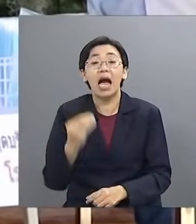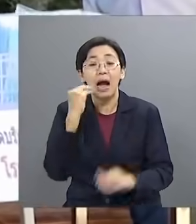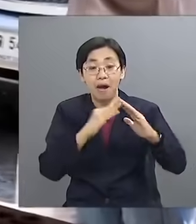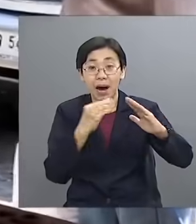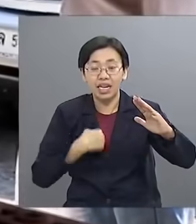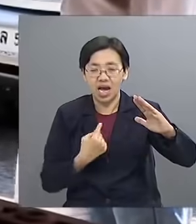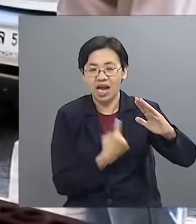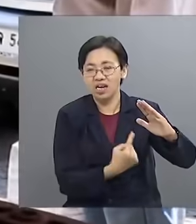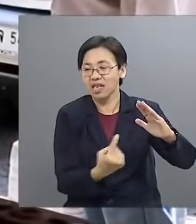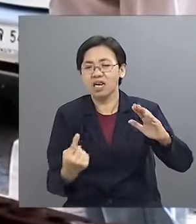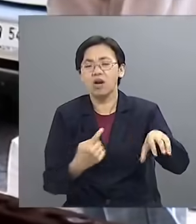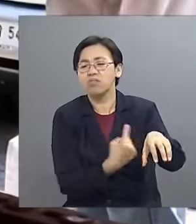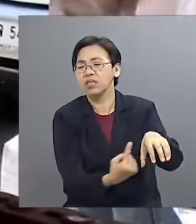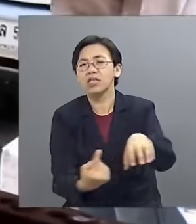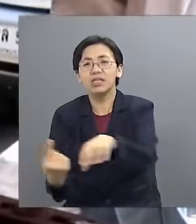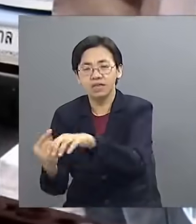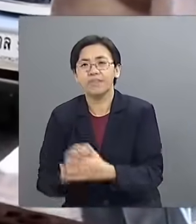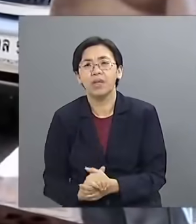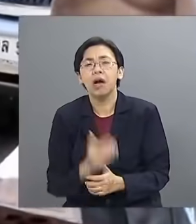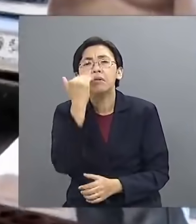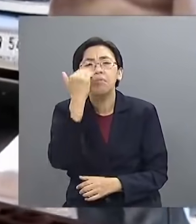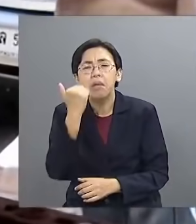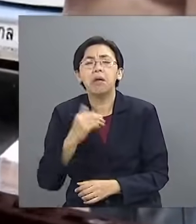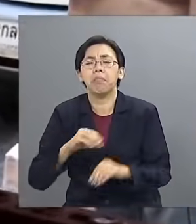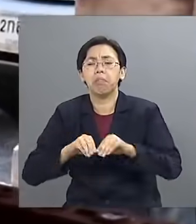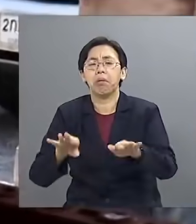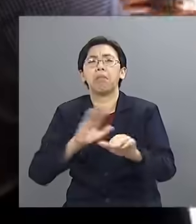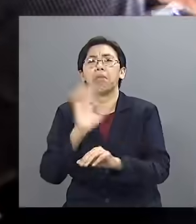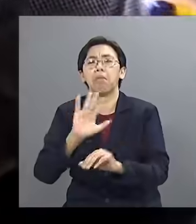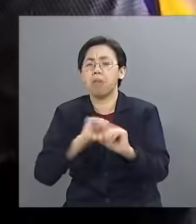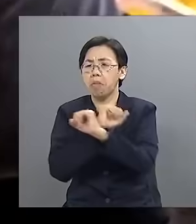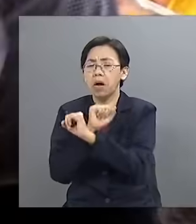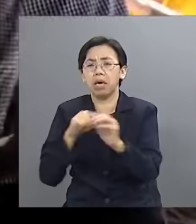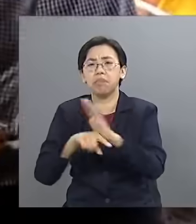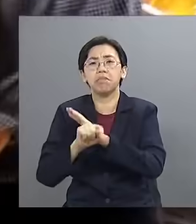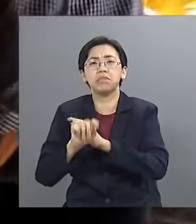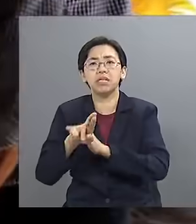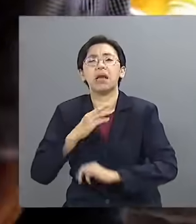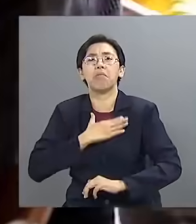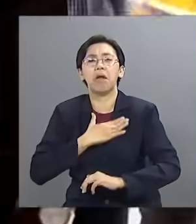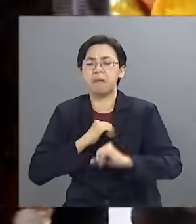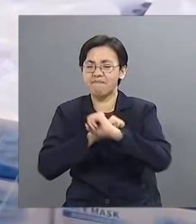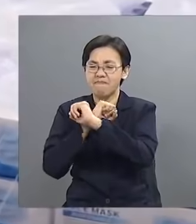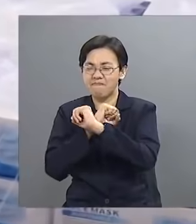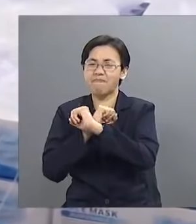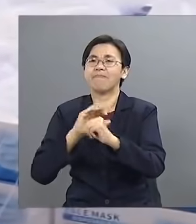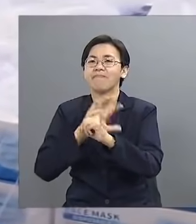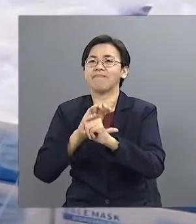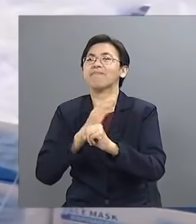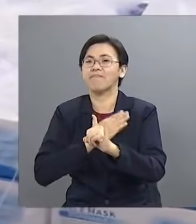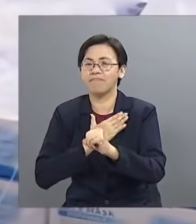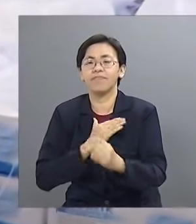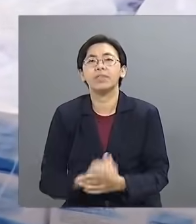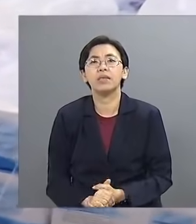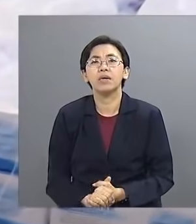ยายามดูแลควบคุมไม่ให้มันกระจายไปฮะรักษาจังหวัดของเราไว้นะฮะบ้านเมืองของเราผมก็ไม่ได้